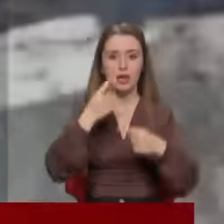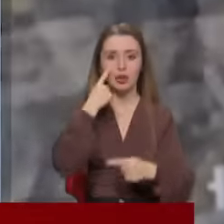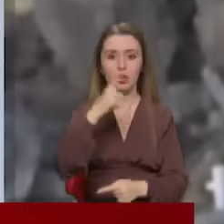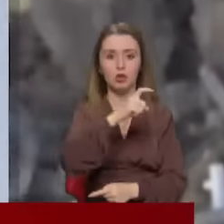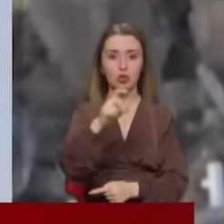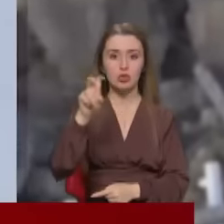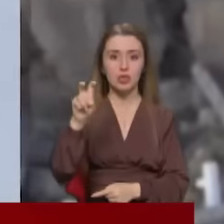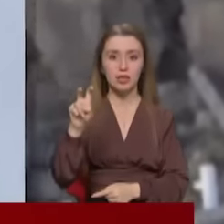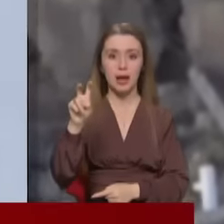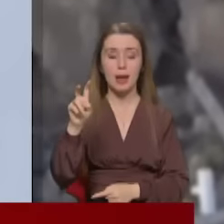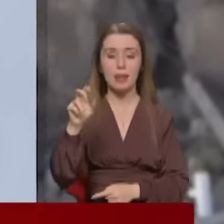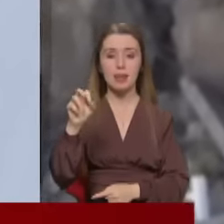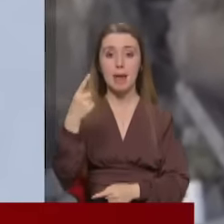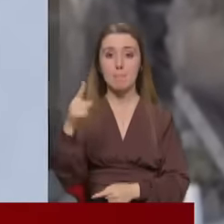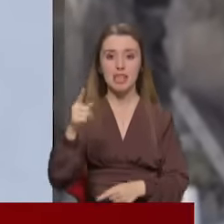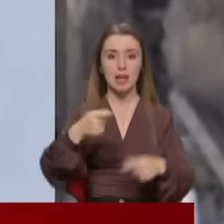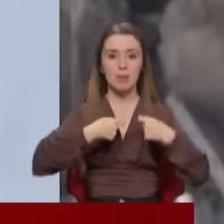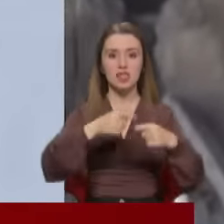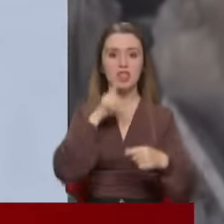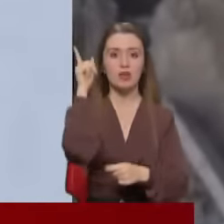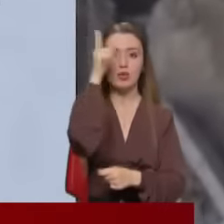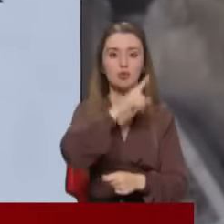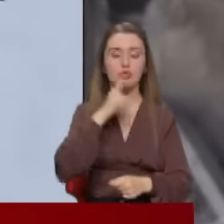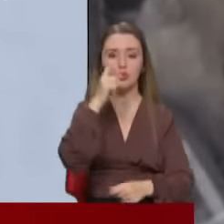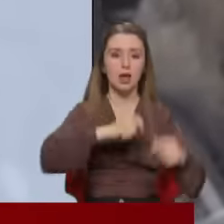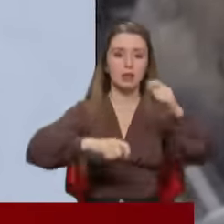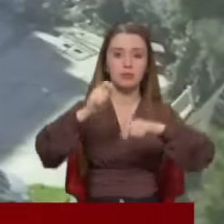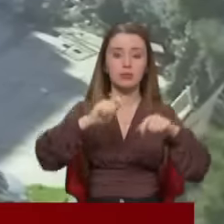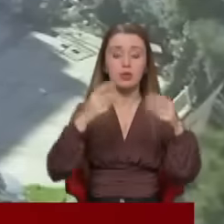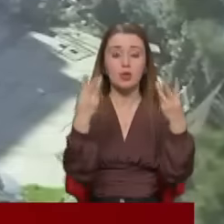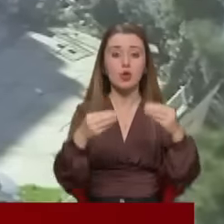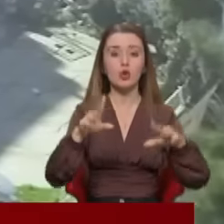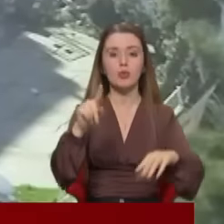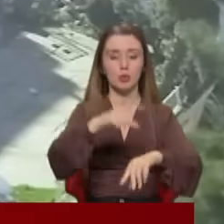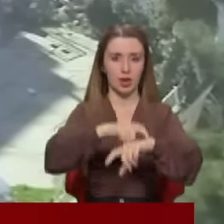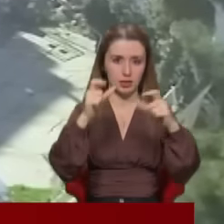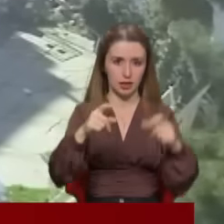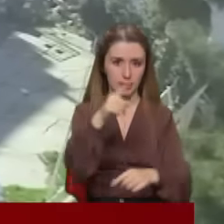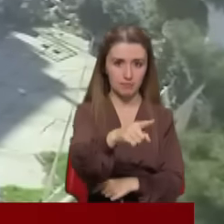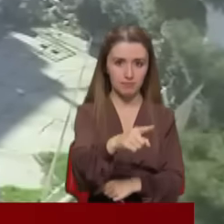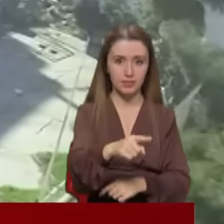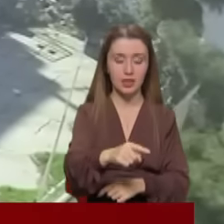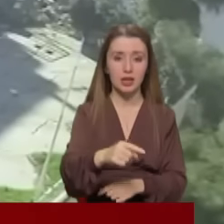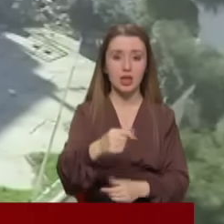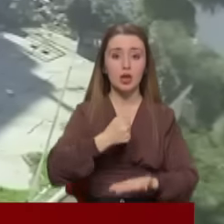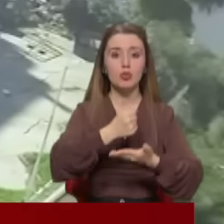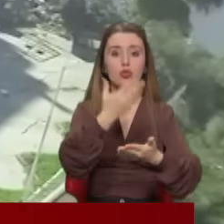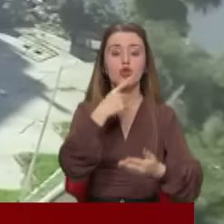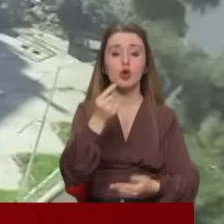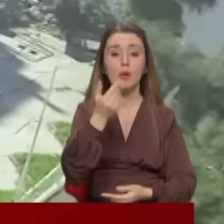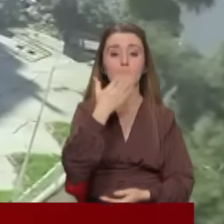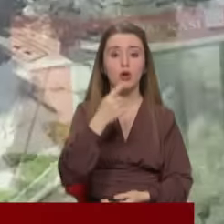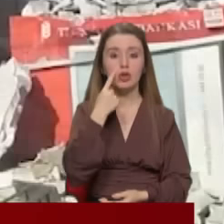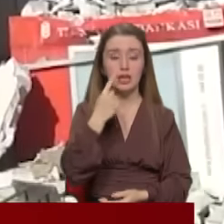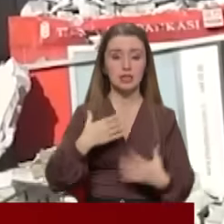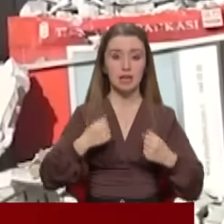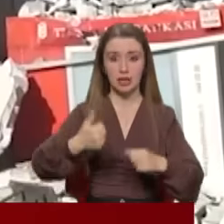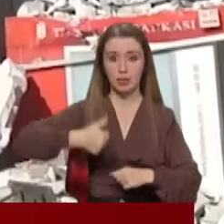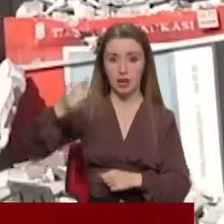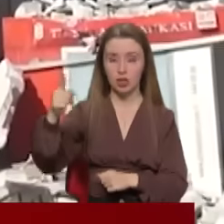980 bin liralık maliyet nedeniyle güçlendirilmedi Hatay Eğitim ve Araştırma Hastanesi. Bütçe yok gerekçesiyle Sağlık